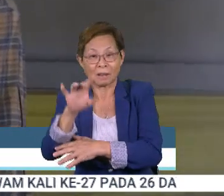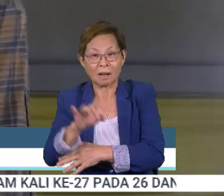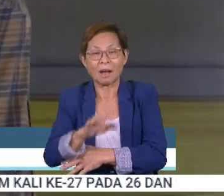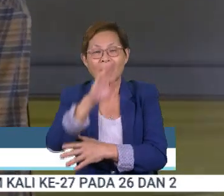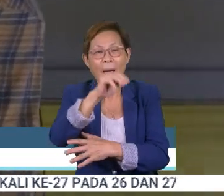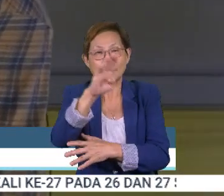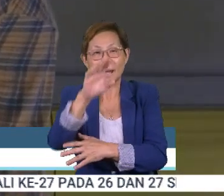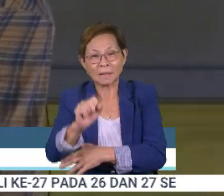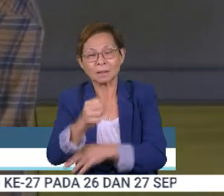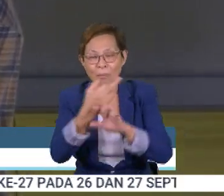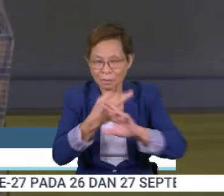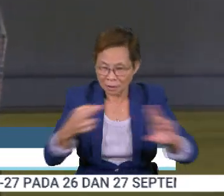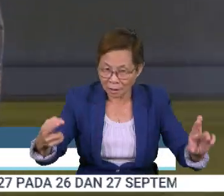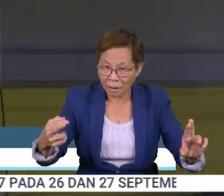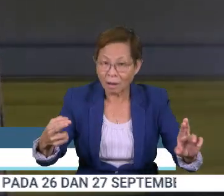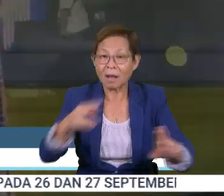perangai untuk memberi menyediakan